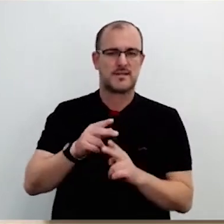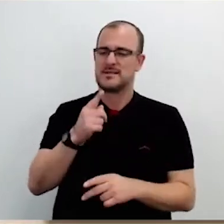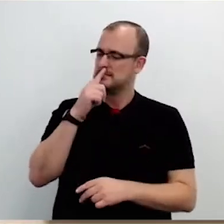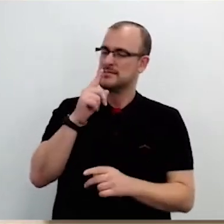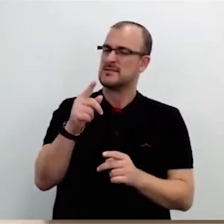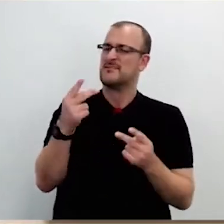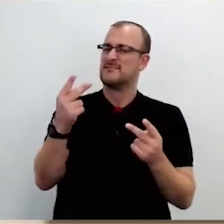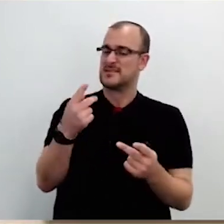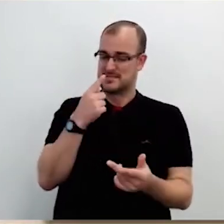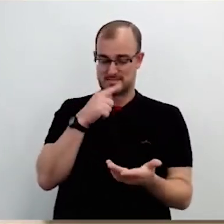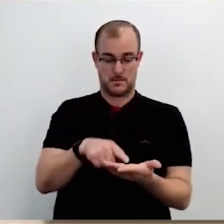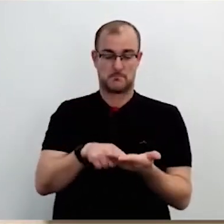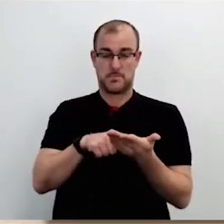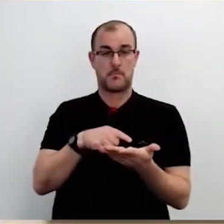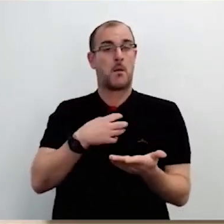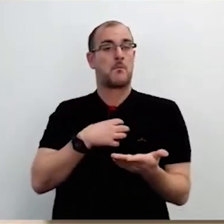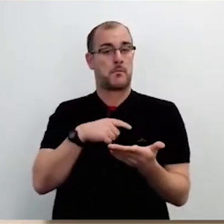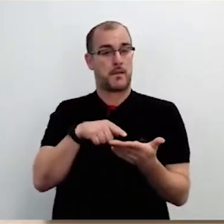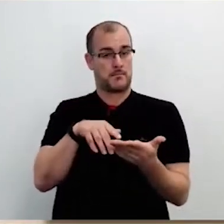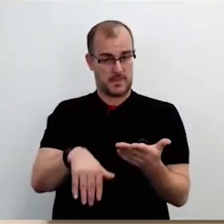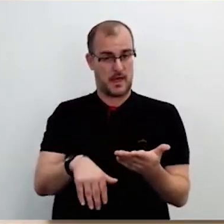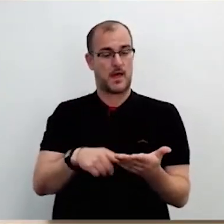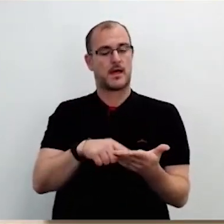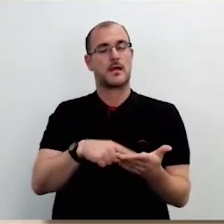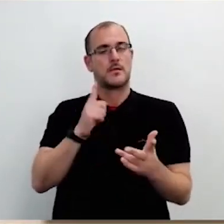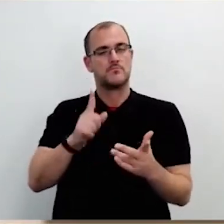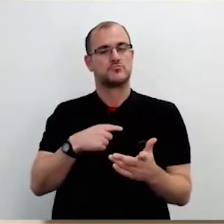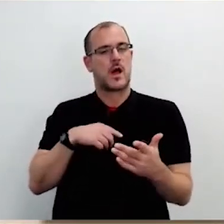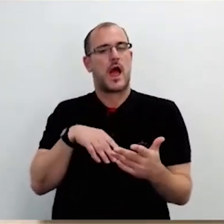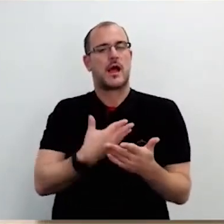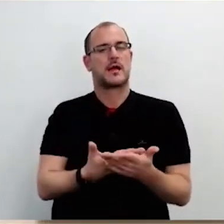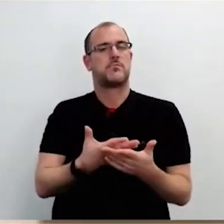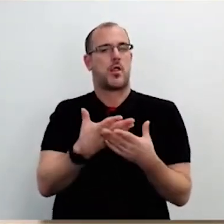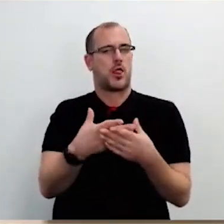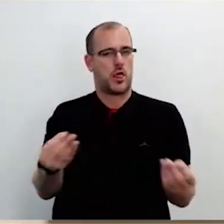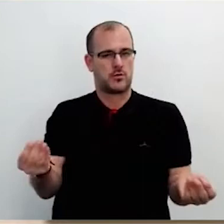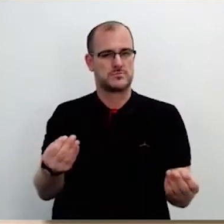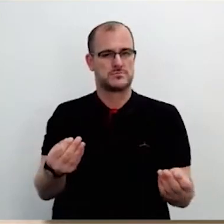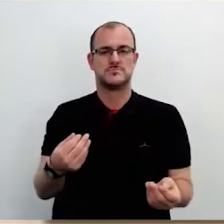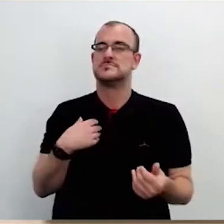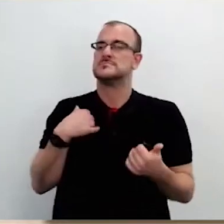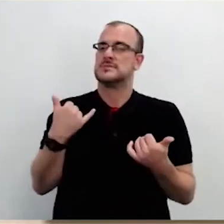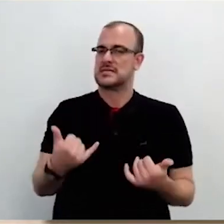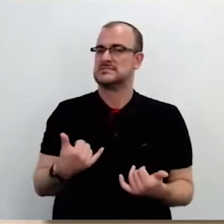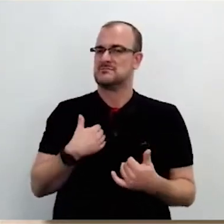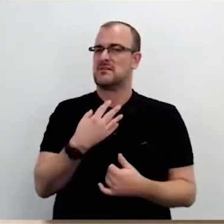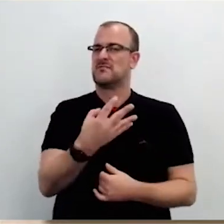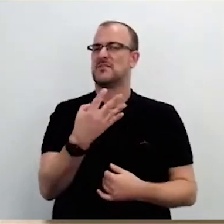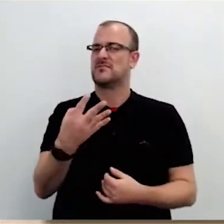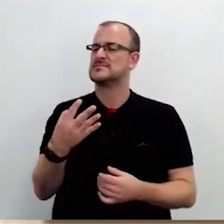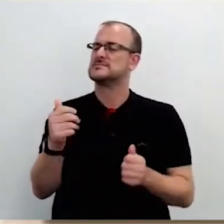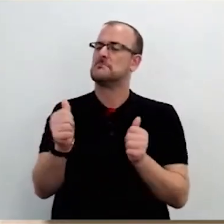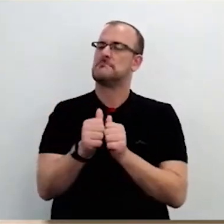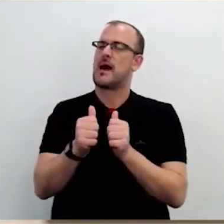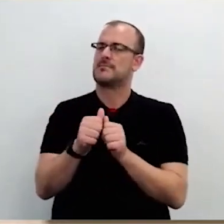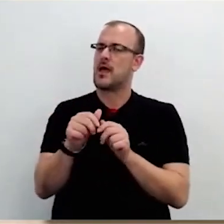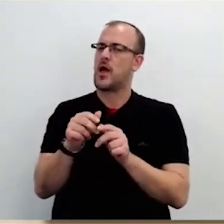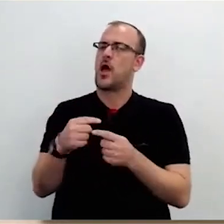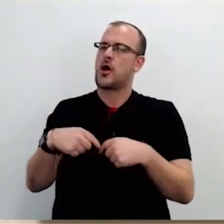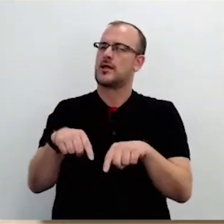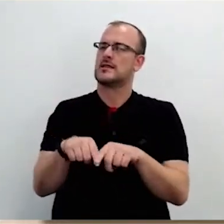Problem aufzeige, dass ich auch eine Lösung anbiete, mit 44 Partnerorganisationen zusammen, die sich eben